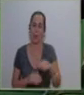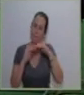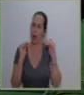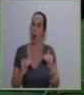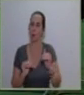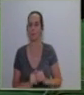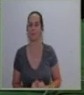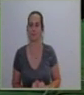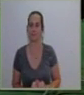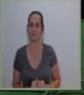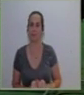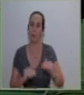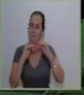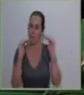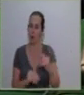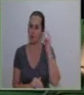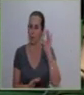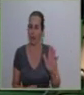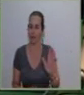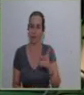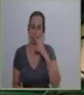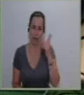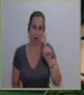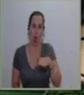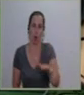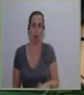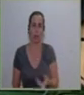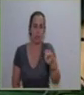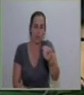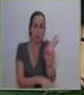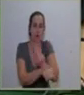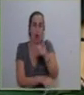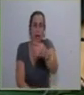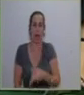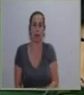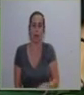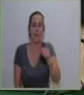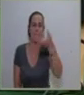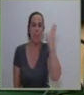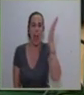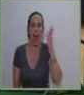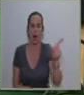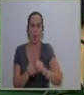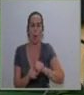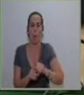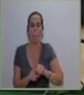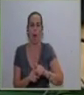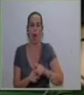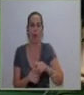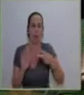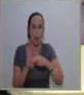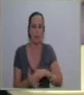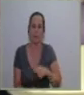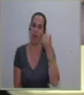פחות. פחות, שמעת את זה? הנה, אתה רואה, היא לא גולשת, היא משקרת, והיא רעב כמו בסדרה